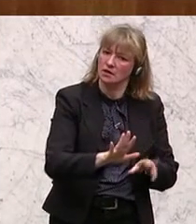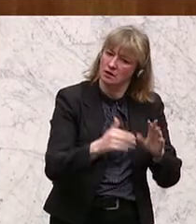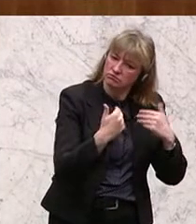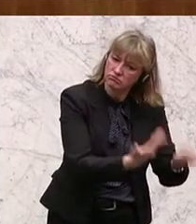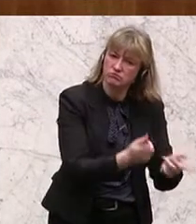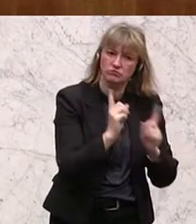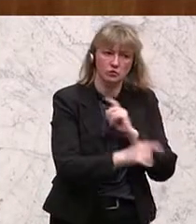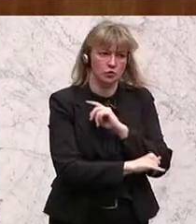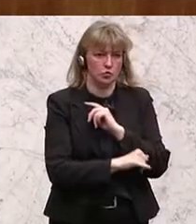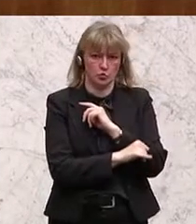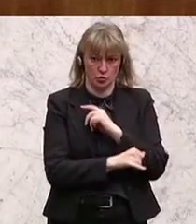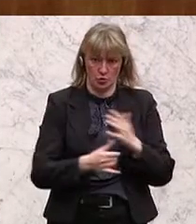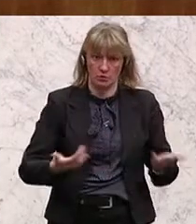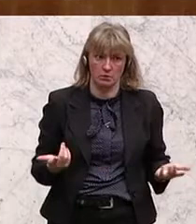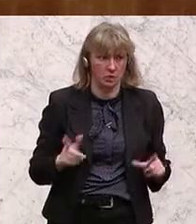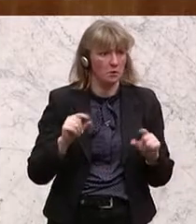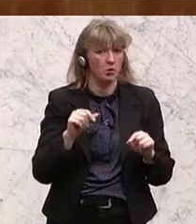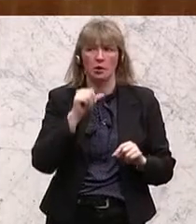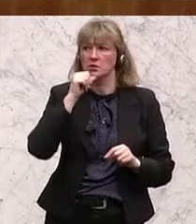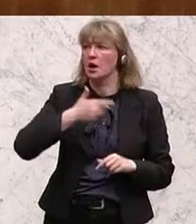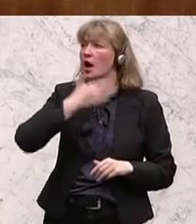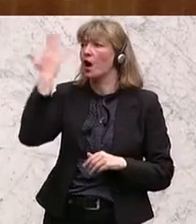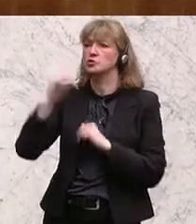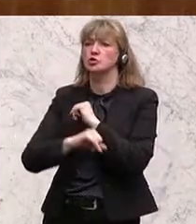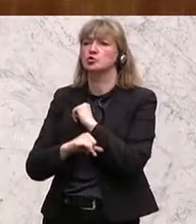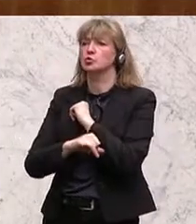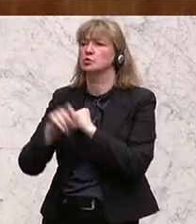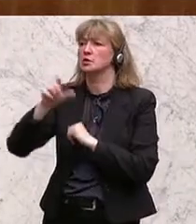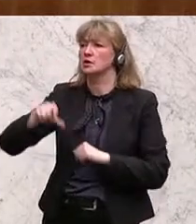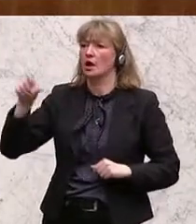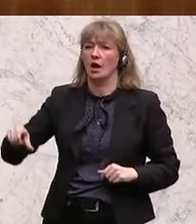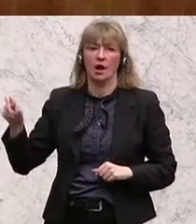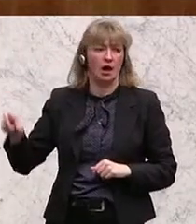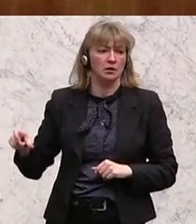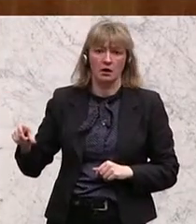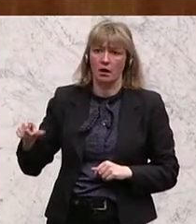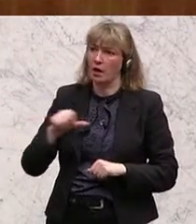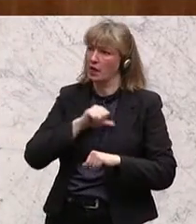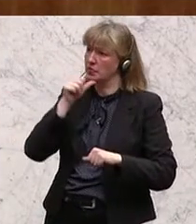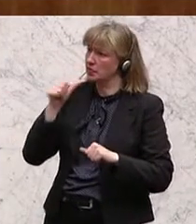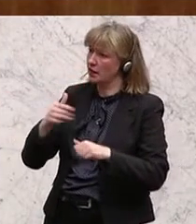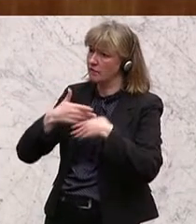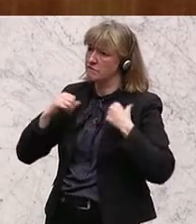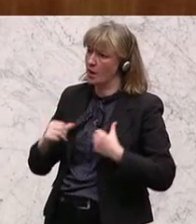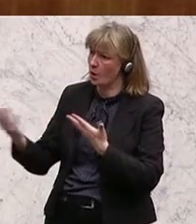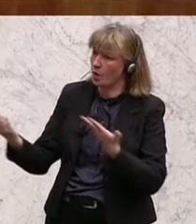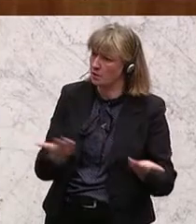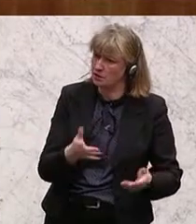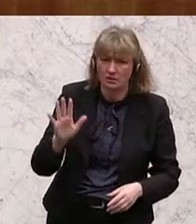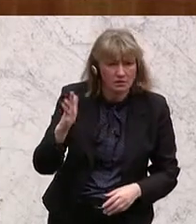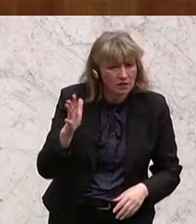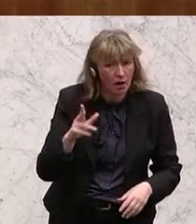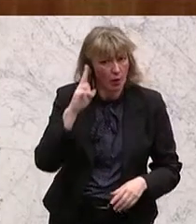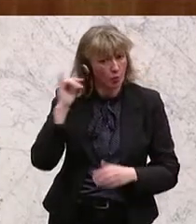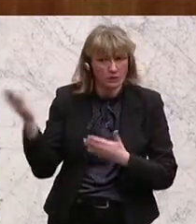soll. Das heißt nicht, dass ausländische Studierende nicht wärmstens willkommen sind, insbesondere auf der Universität. Das heißt